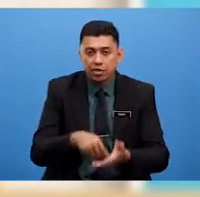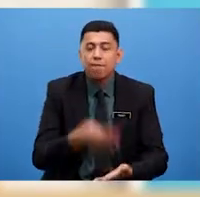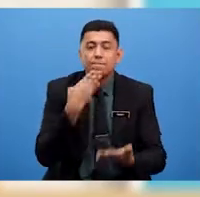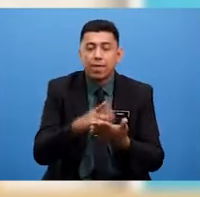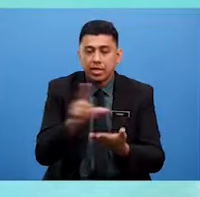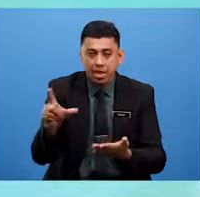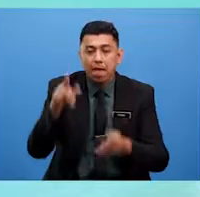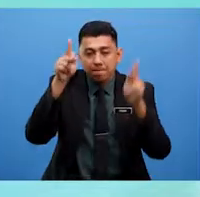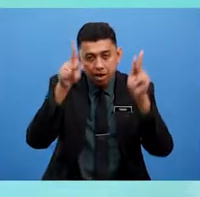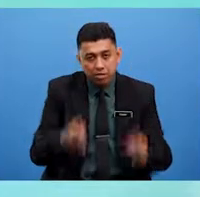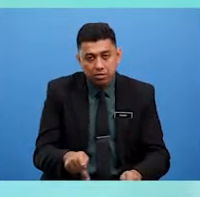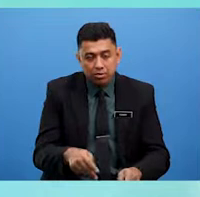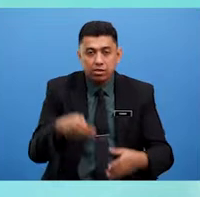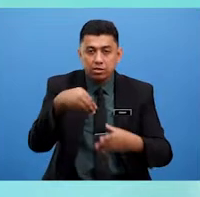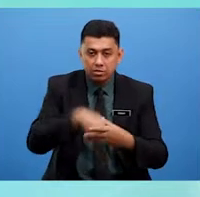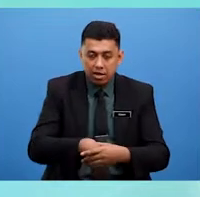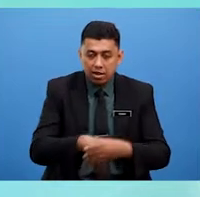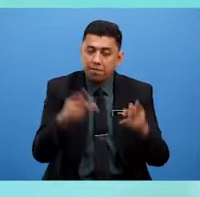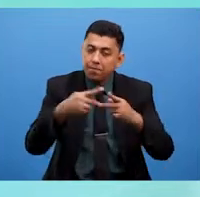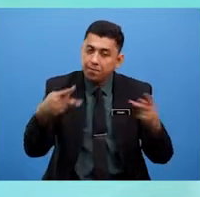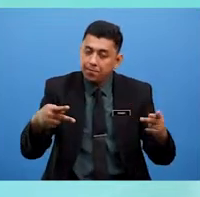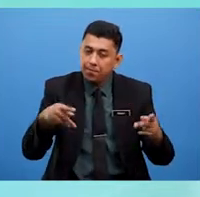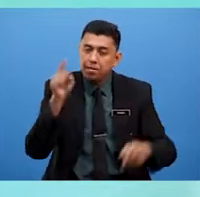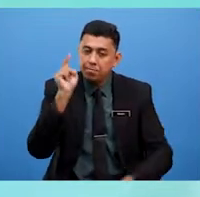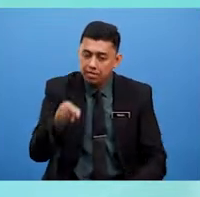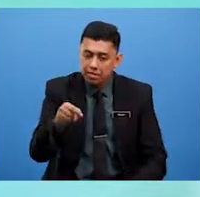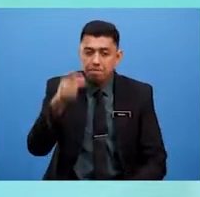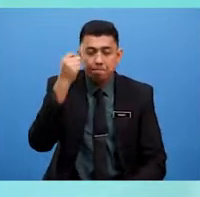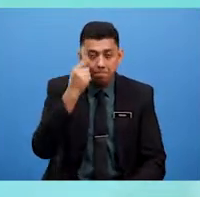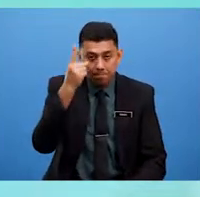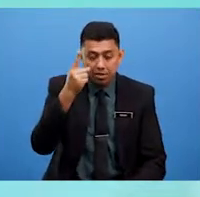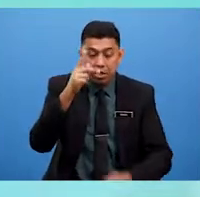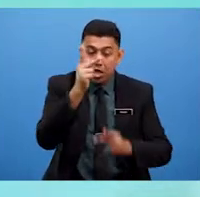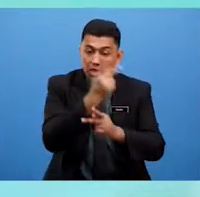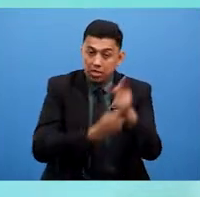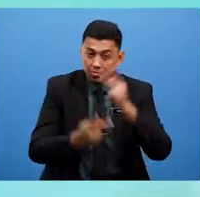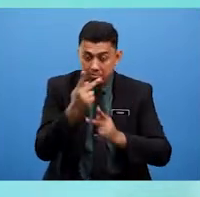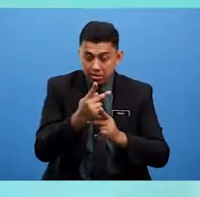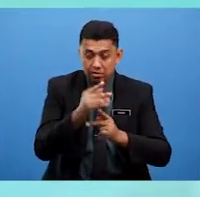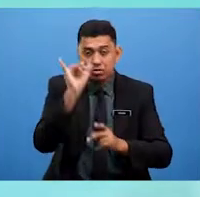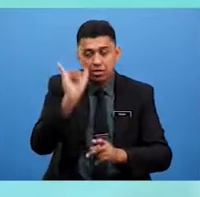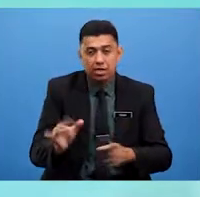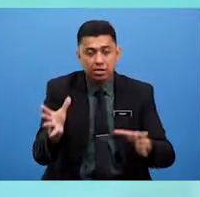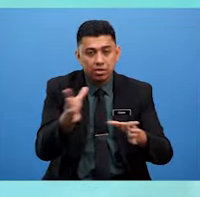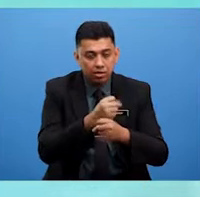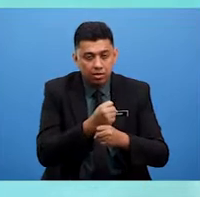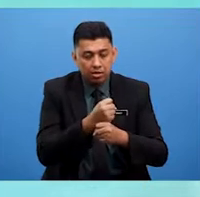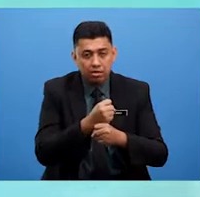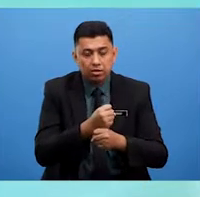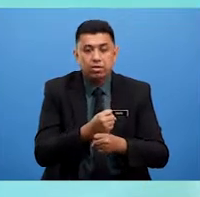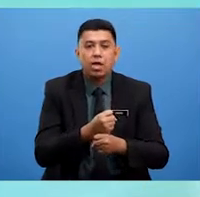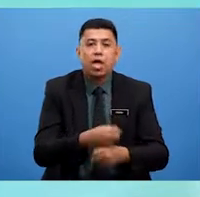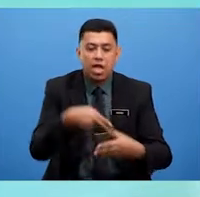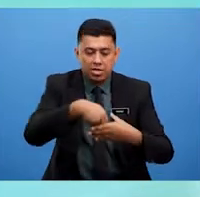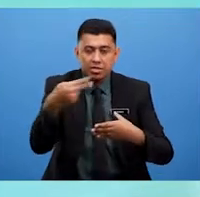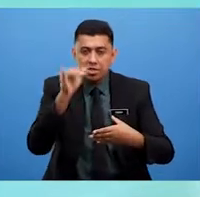pelajar-pelajar. Dalam periodisasi juga kita perlu memahami kitaran latihan yang dapat memberikan hasil yang